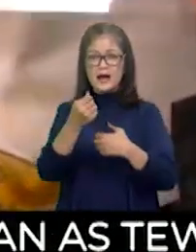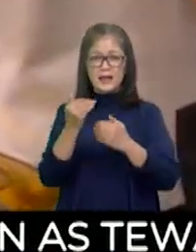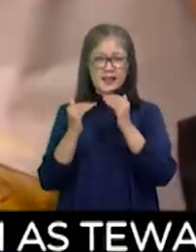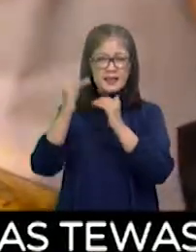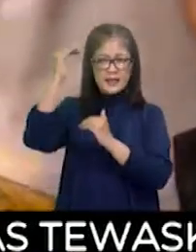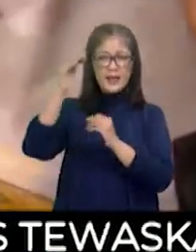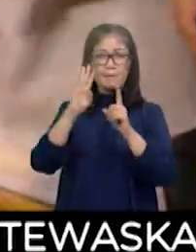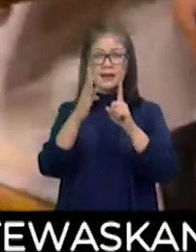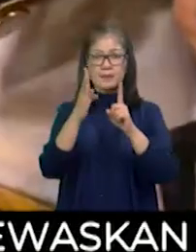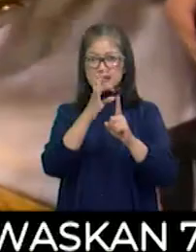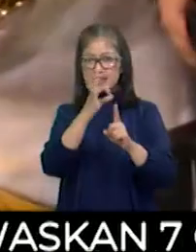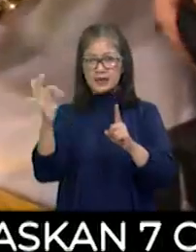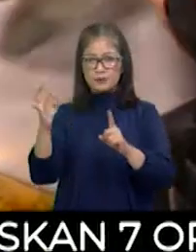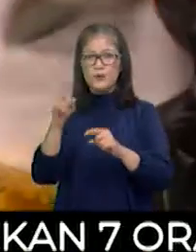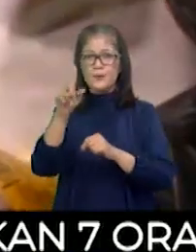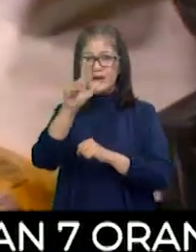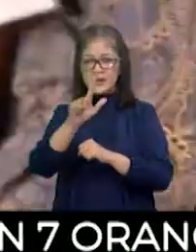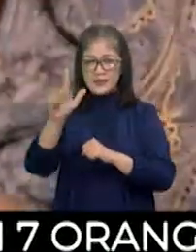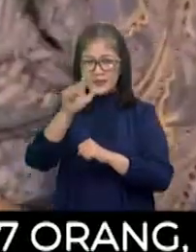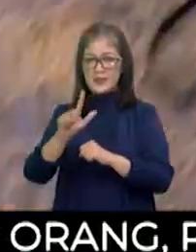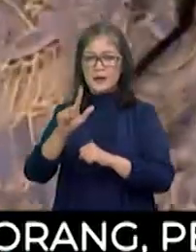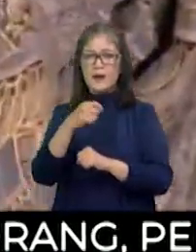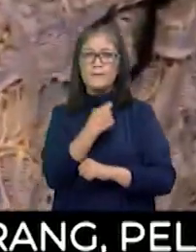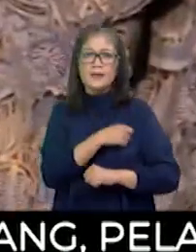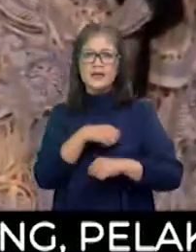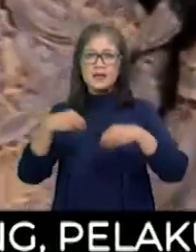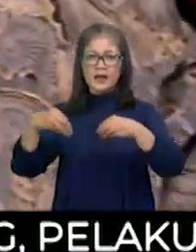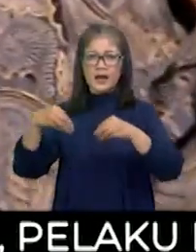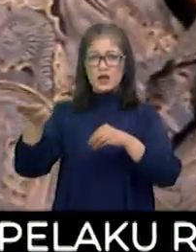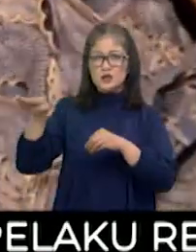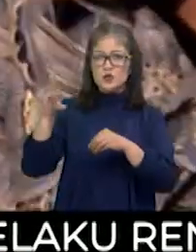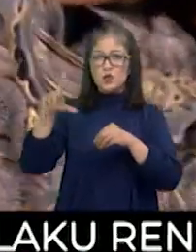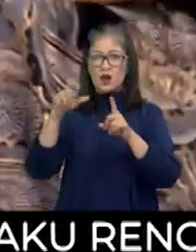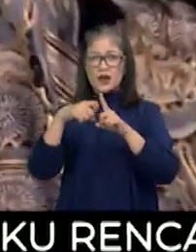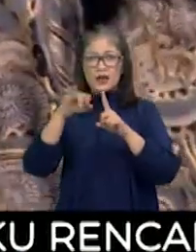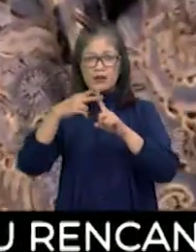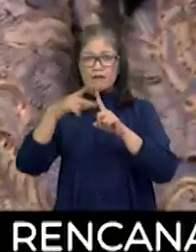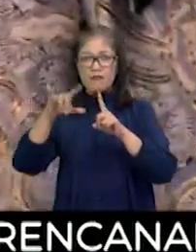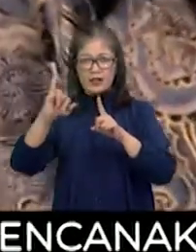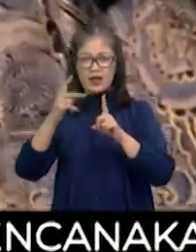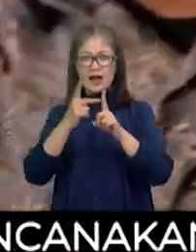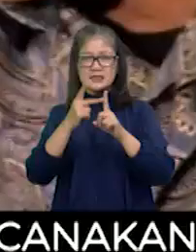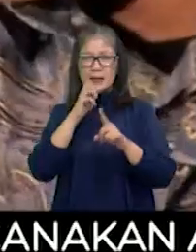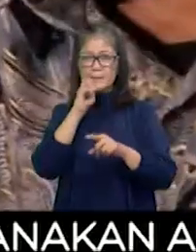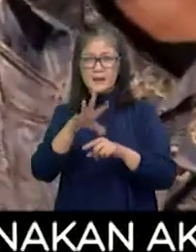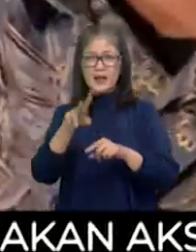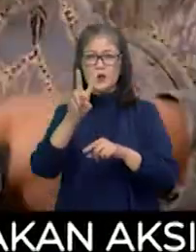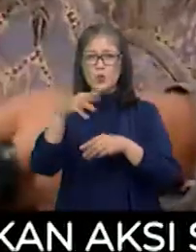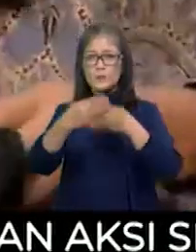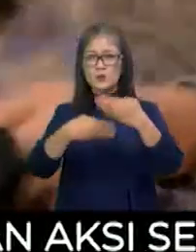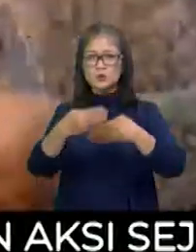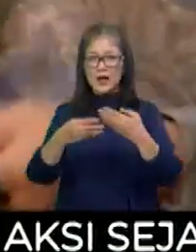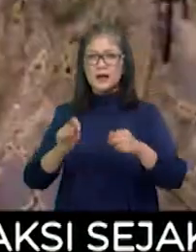14.000 per liternya menteri perdagangan Zulkifli Hasan menyatakan ada dua perusahaan yang bersedia menjadi